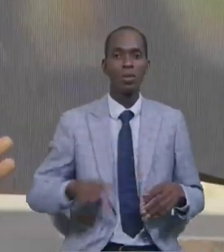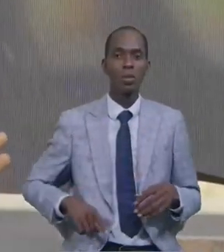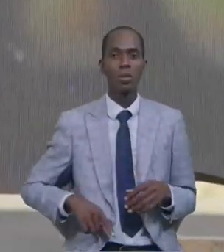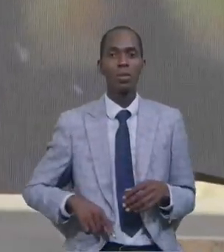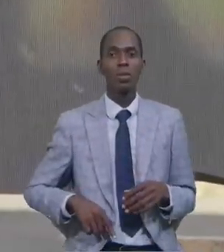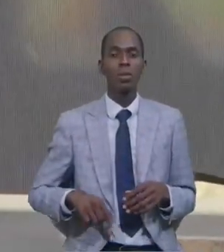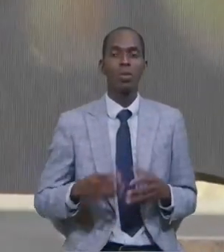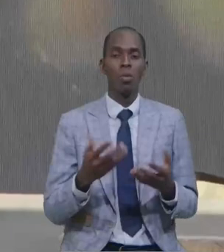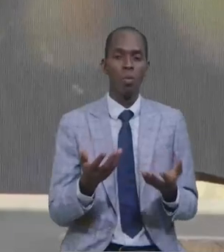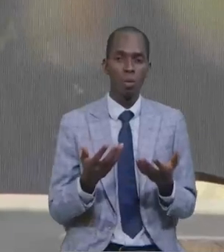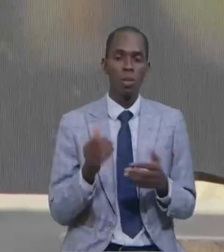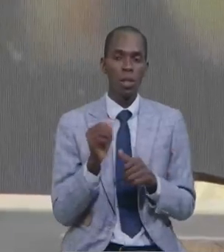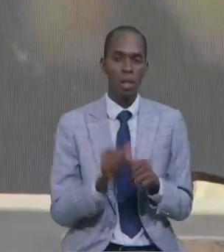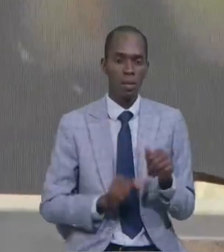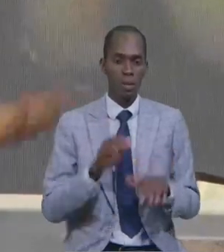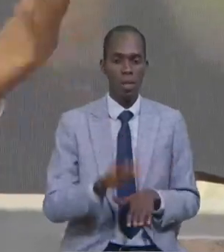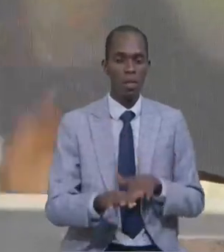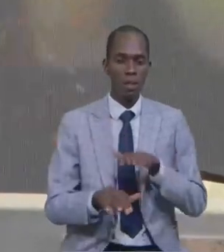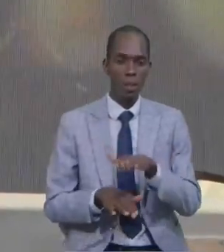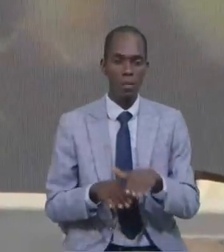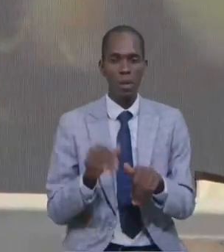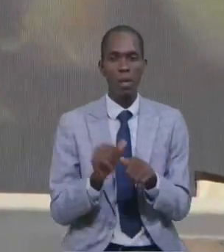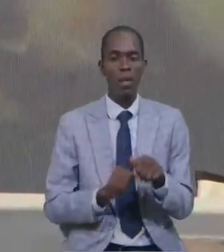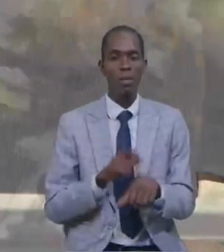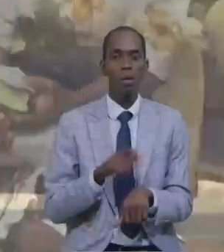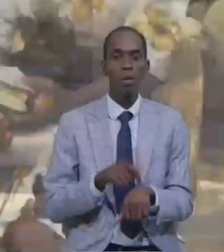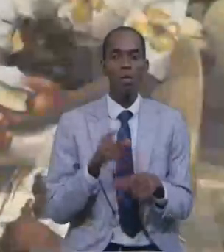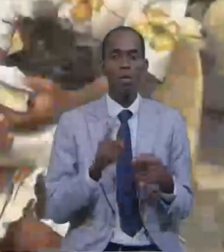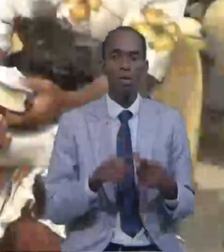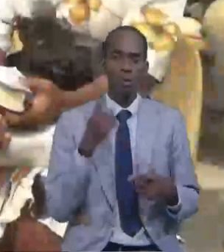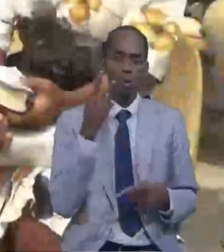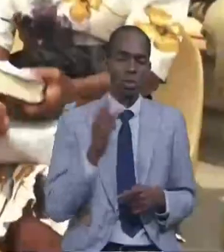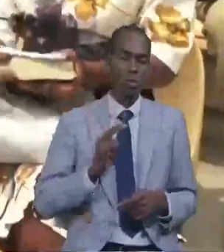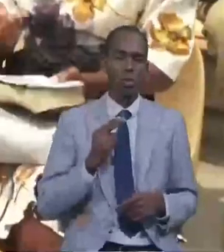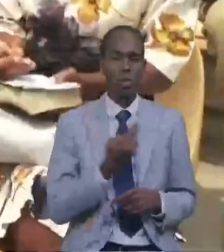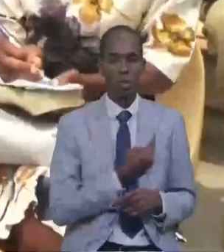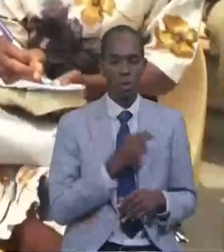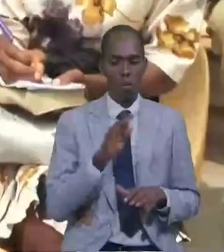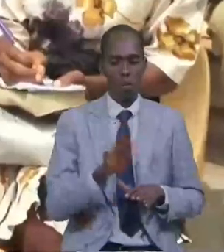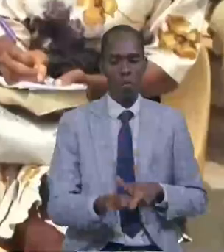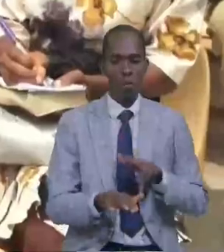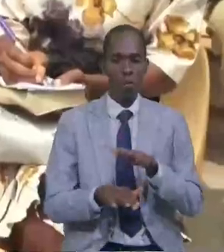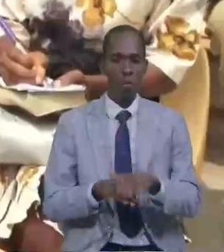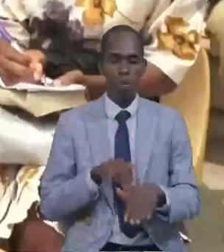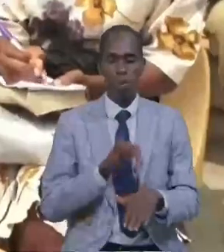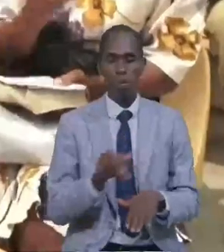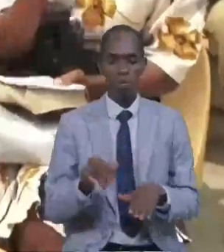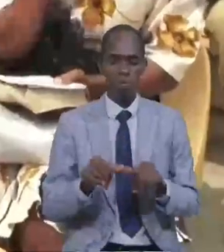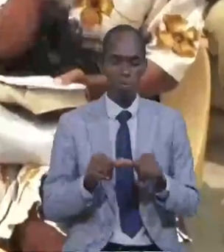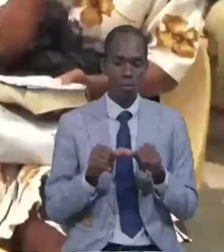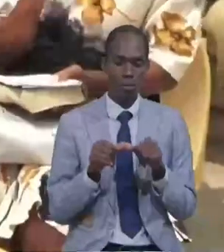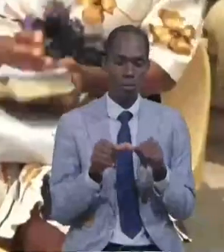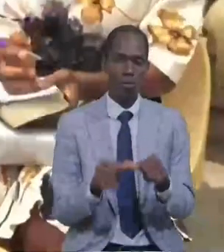il nous voit marcher, demeurer, vivant dans la plénitude de Christ. Et tout cela